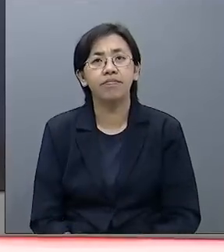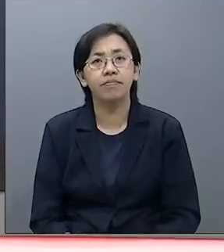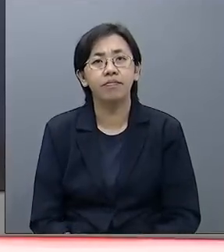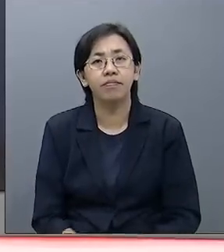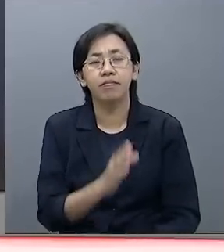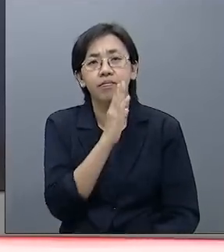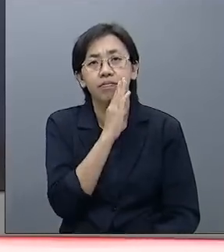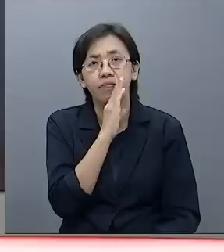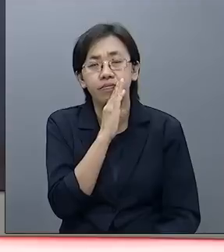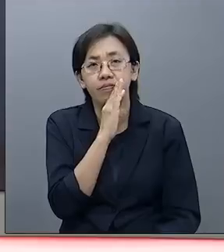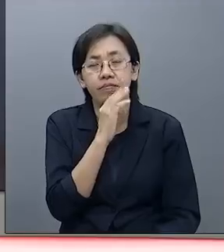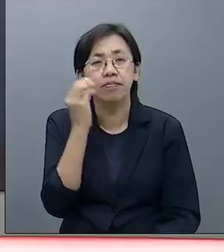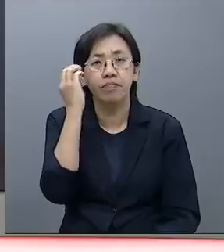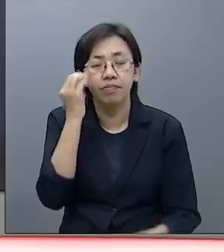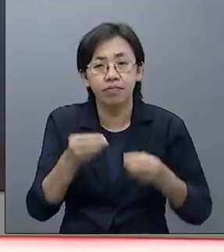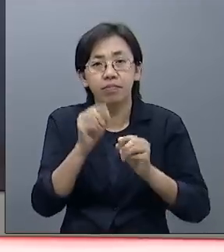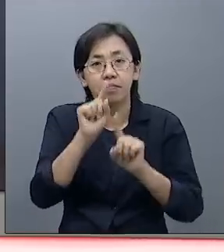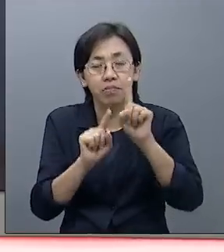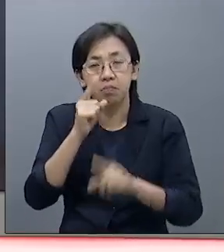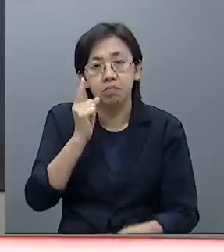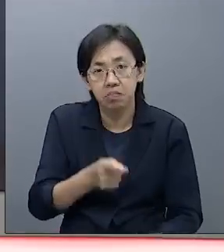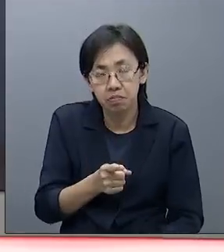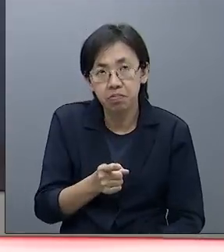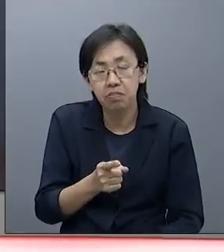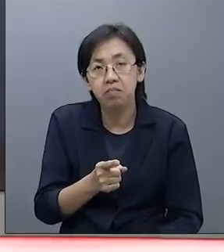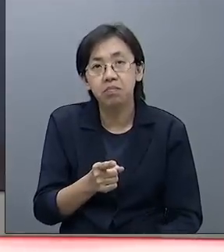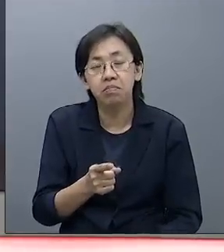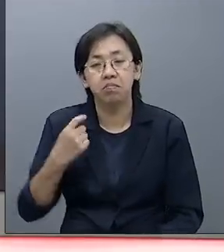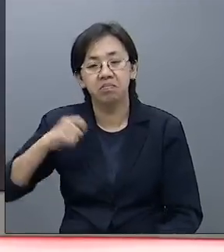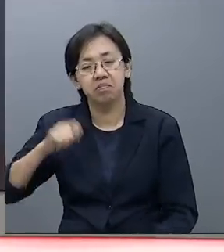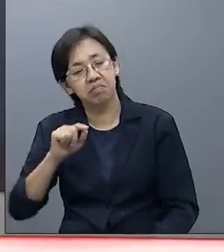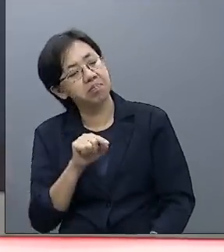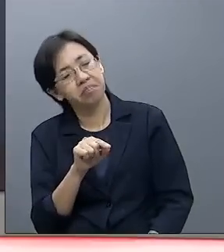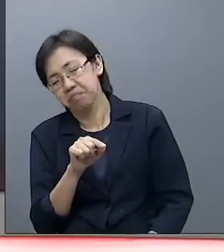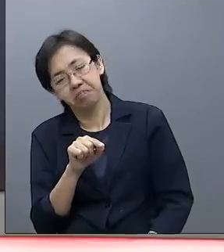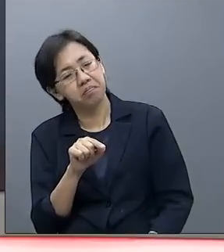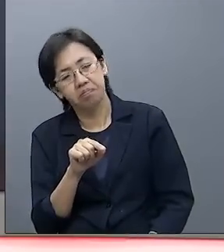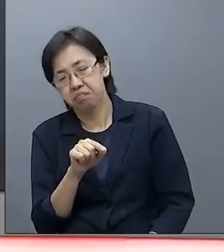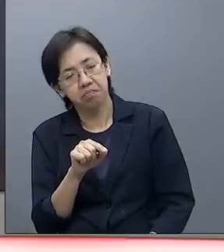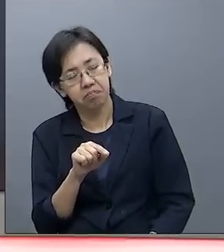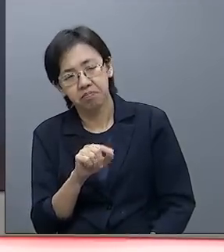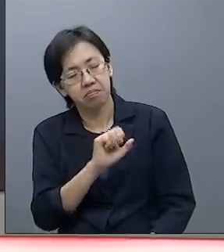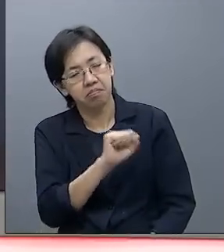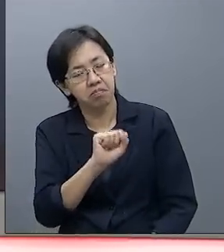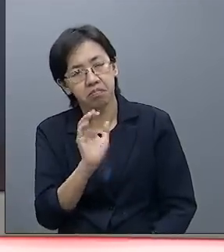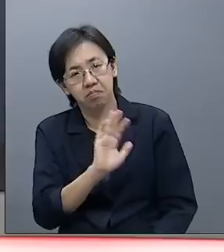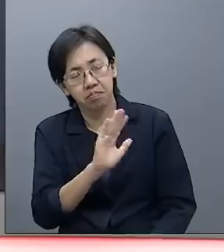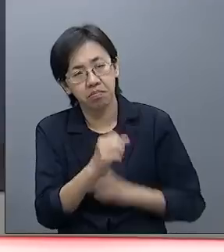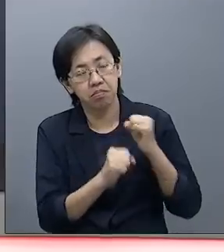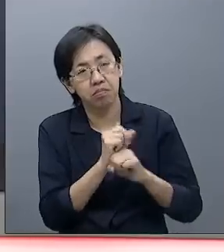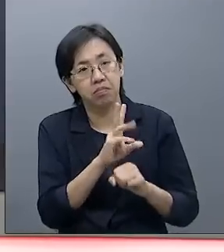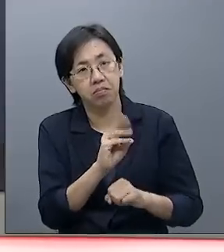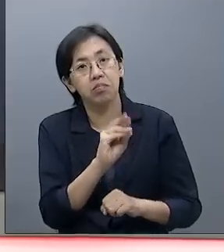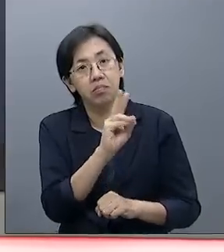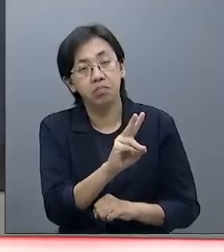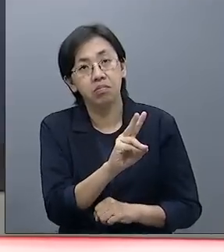ถ้าพิธาถือหุ้นสื่อจริงแล้วเป็นเหตุให้ศาลชี้ว่าต้องพ้นจากสมาชิกภาพเมื่อปี